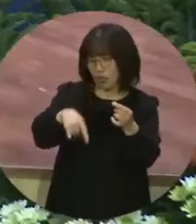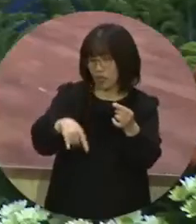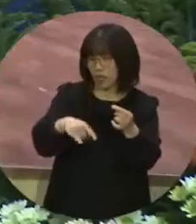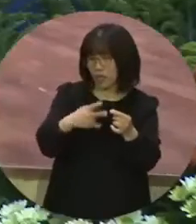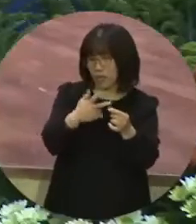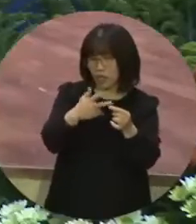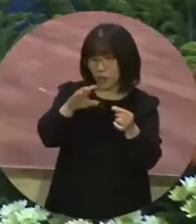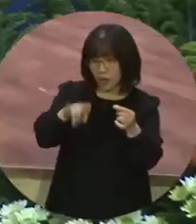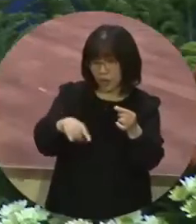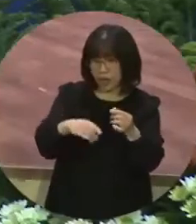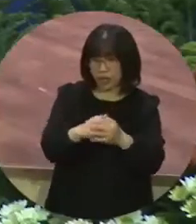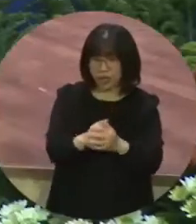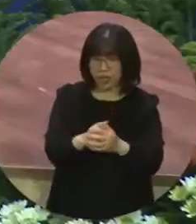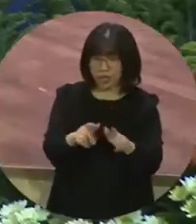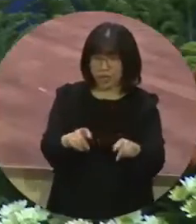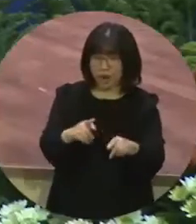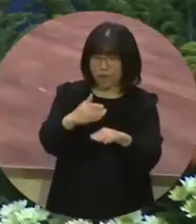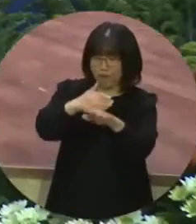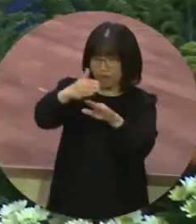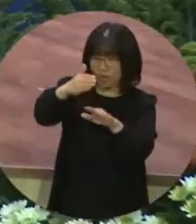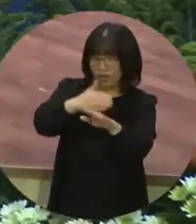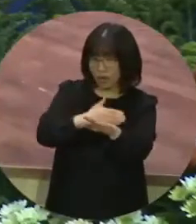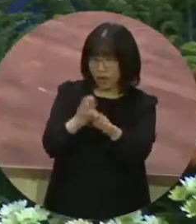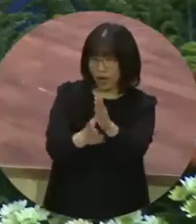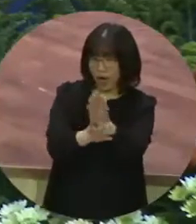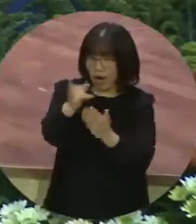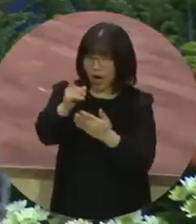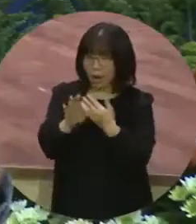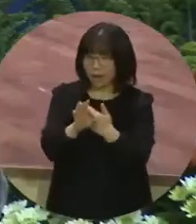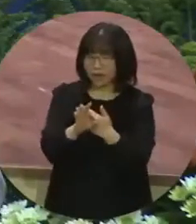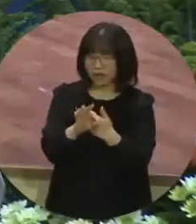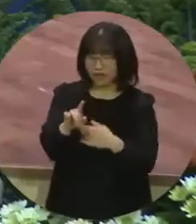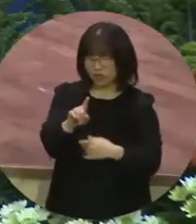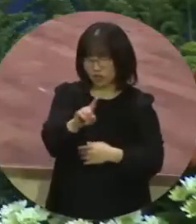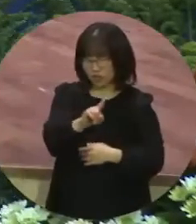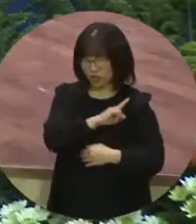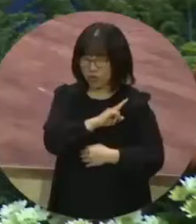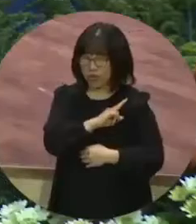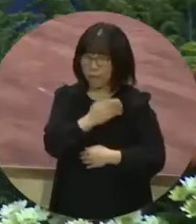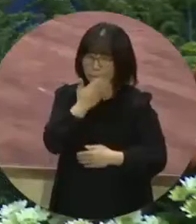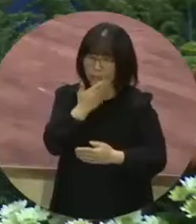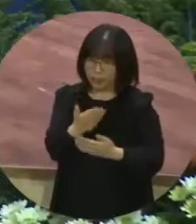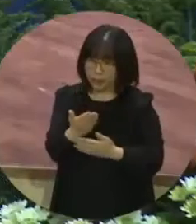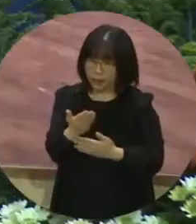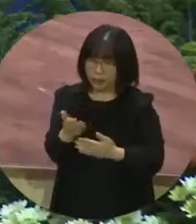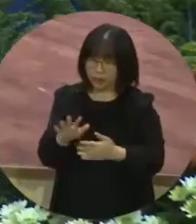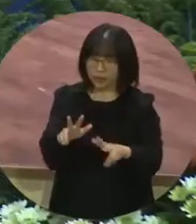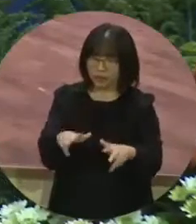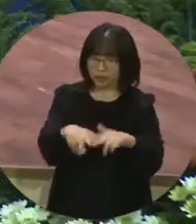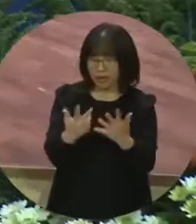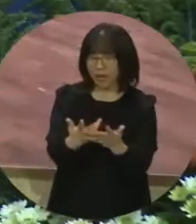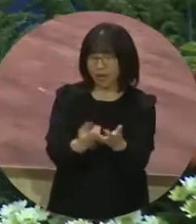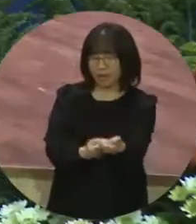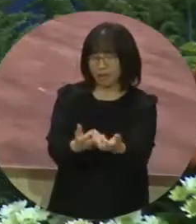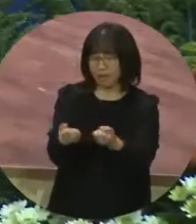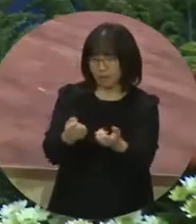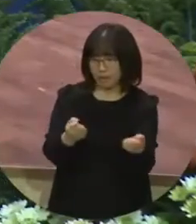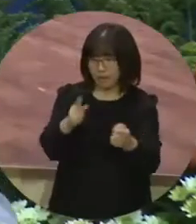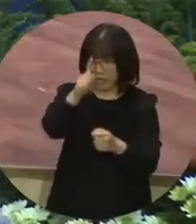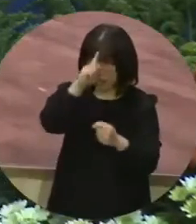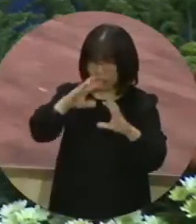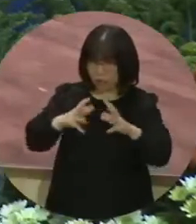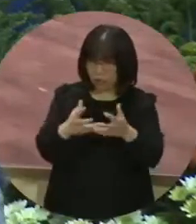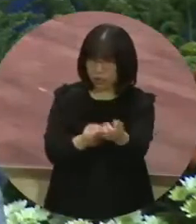만약에 남북이 합해버리면 세계 최강이 된다니까 이게 지금. 이거 못하게. 그래, 계속 분열식입니다. 이런저런